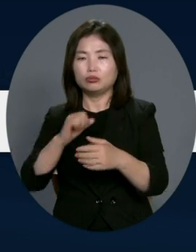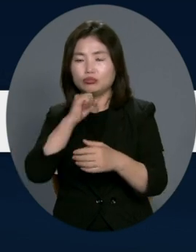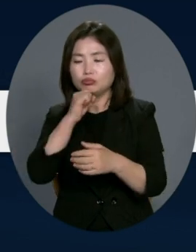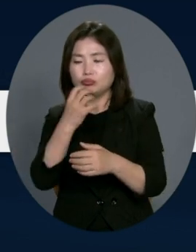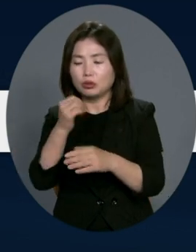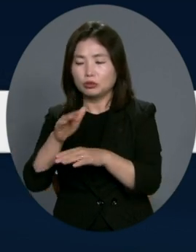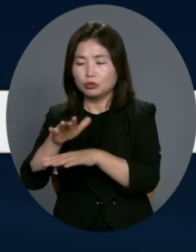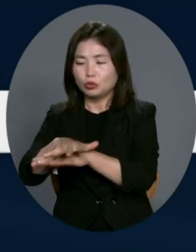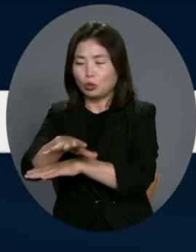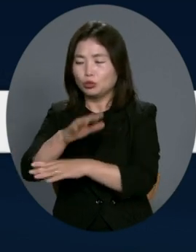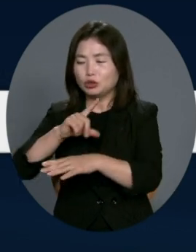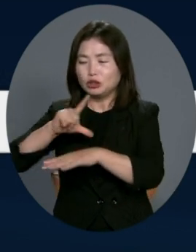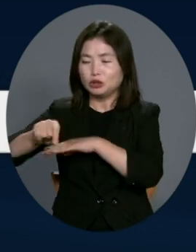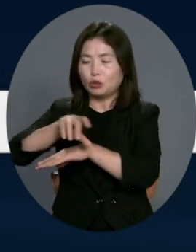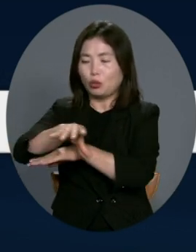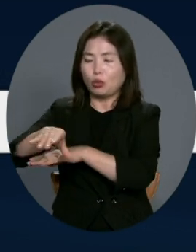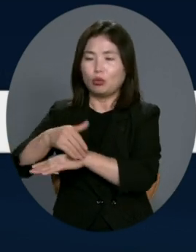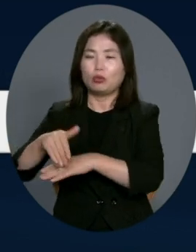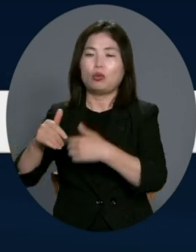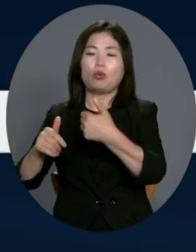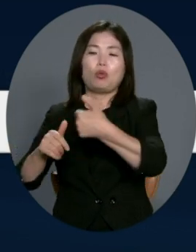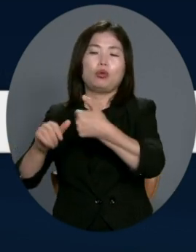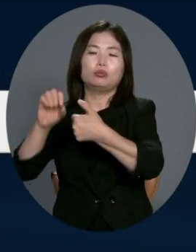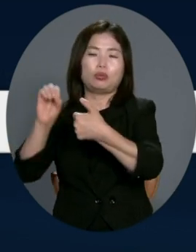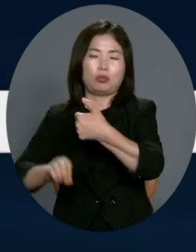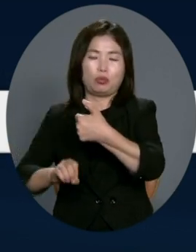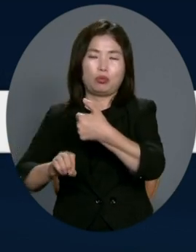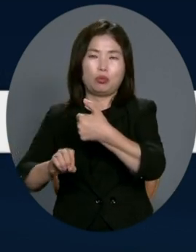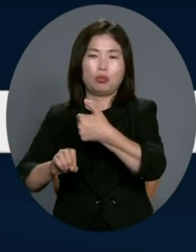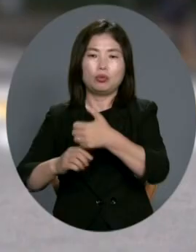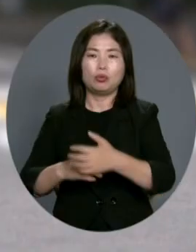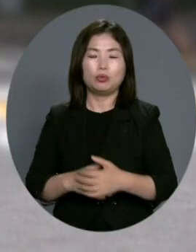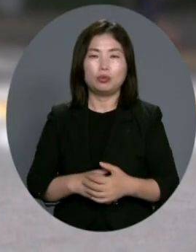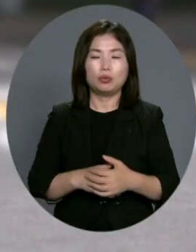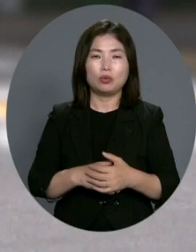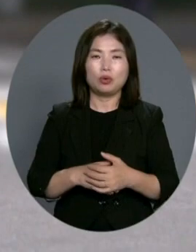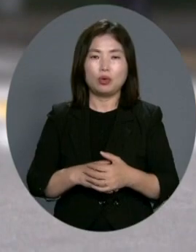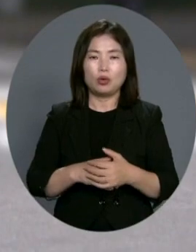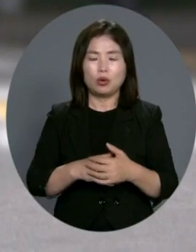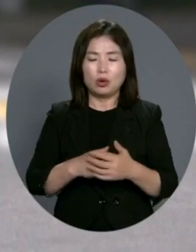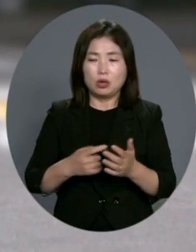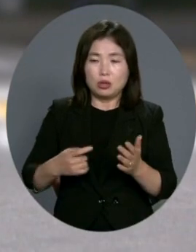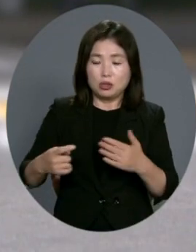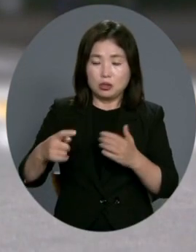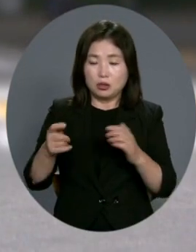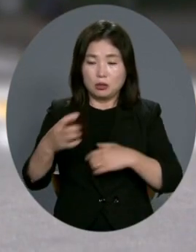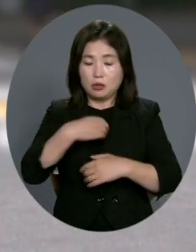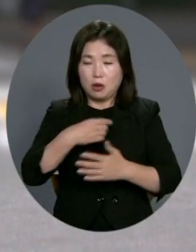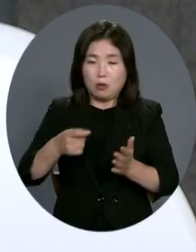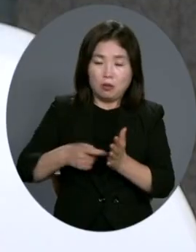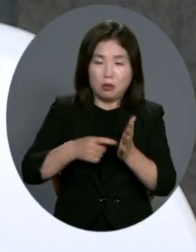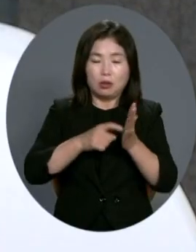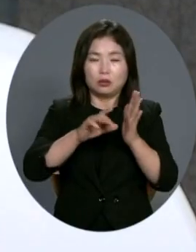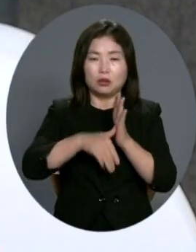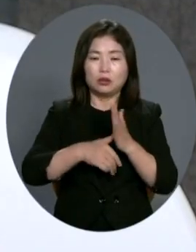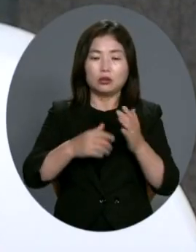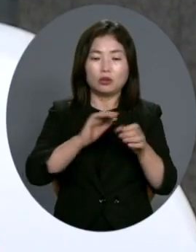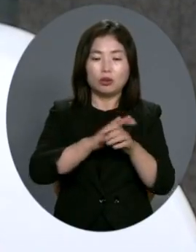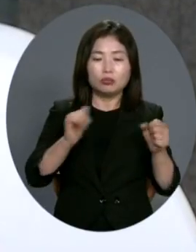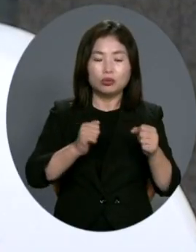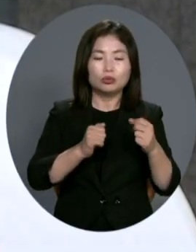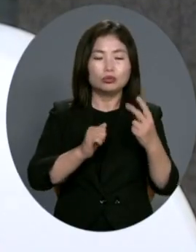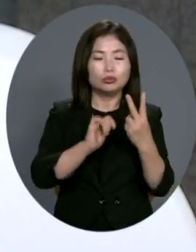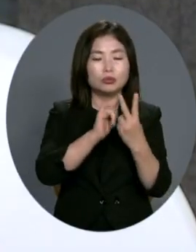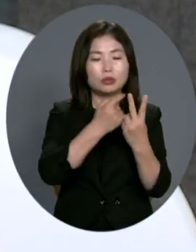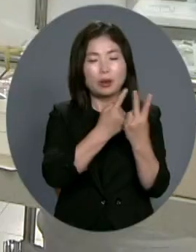등 농어촌이 많은 지역은 겨우 50%를 넘긴 수준입니다 촌각을 다투는 위급한 상황에도 경북에선